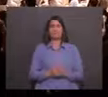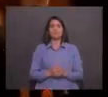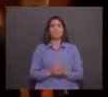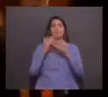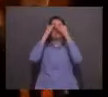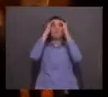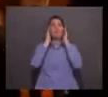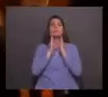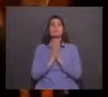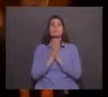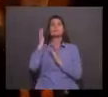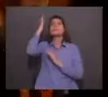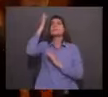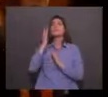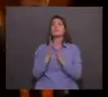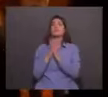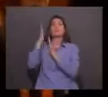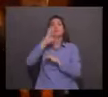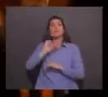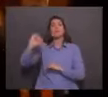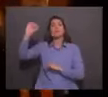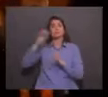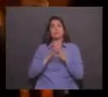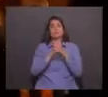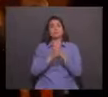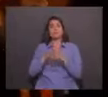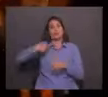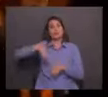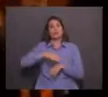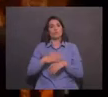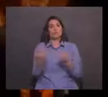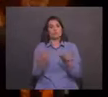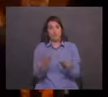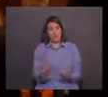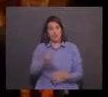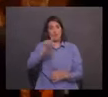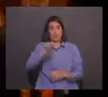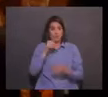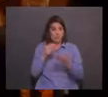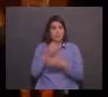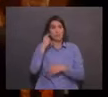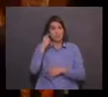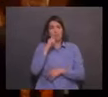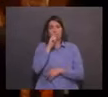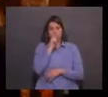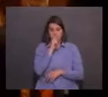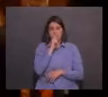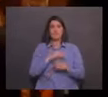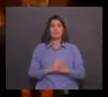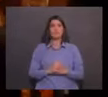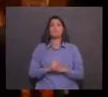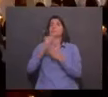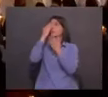Santa Maria, Mãe di Dio, rogai per noi peccatori, agora e na hora da nostra morte. Amen.